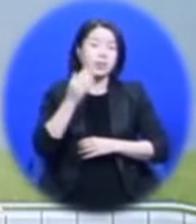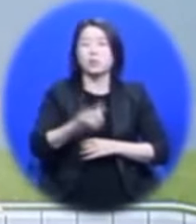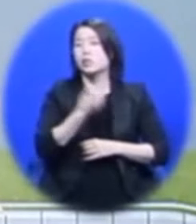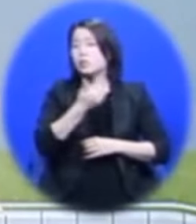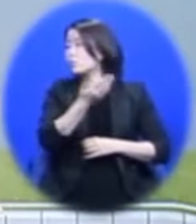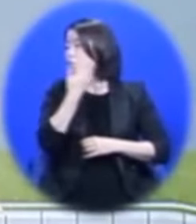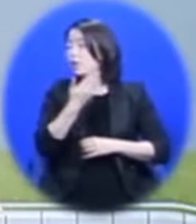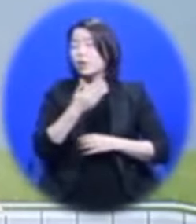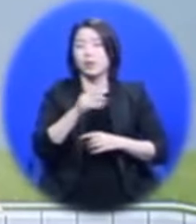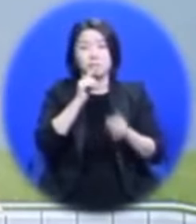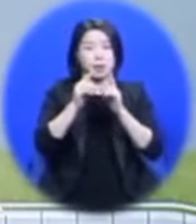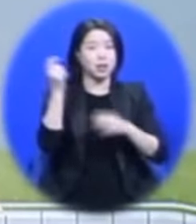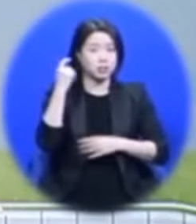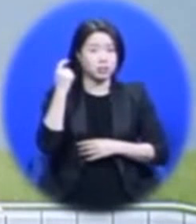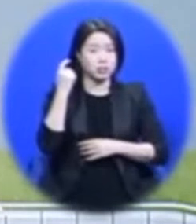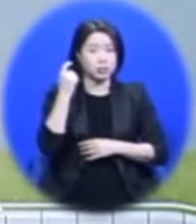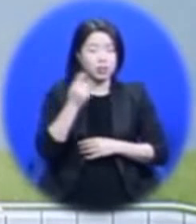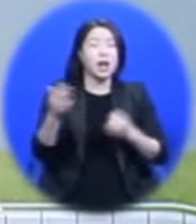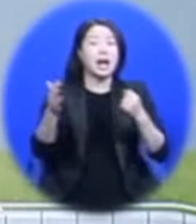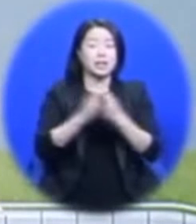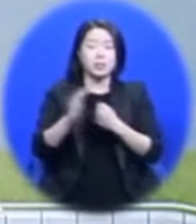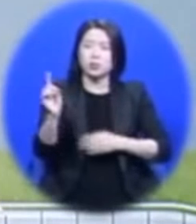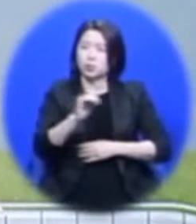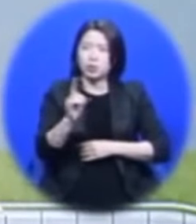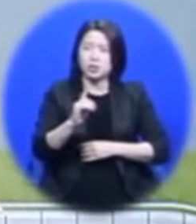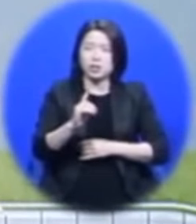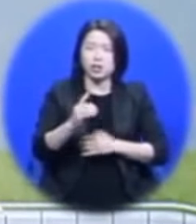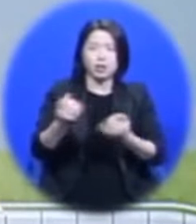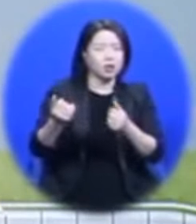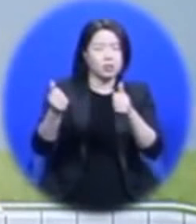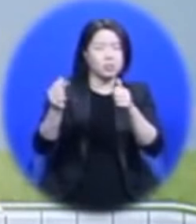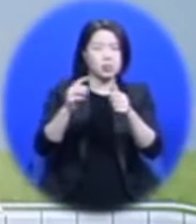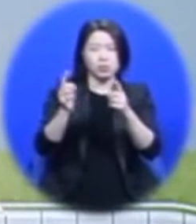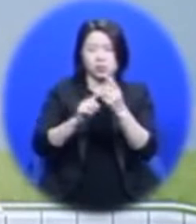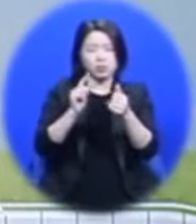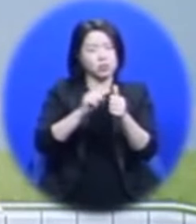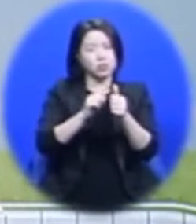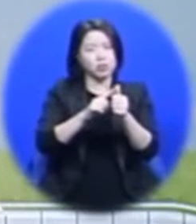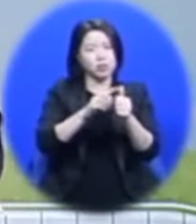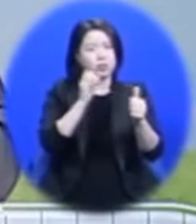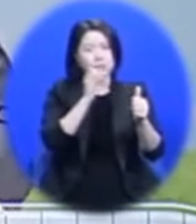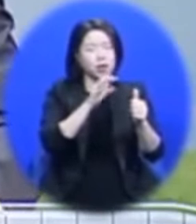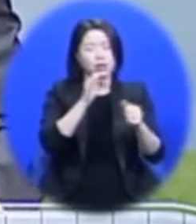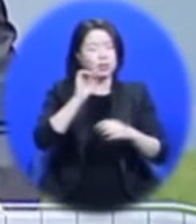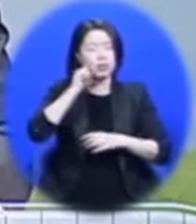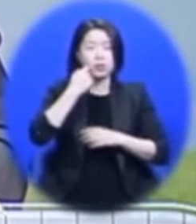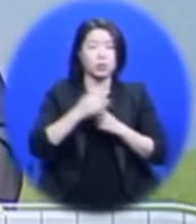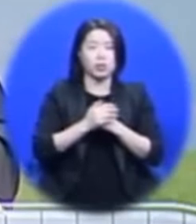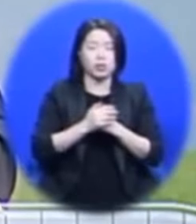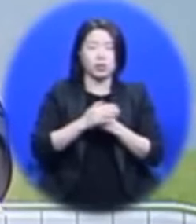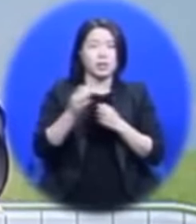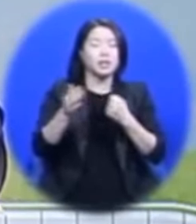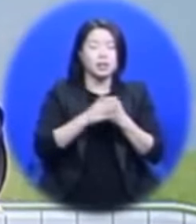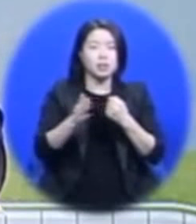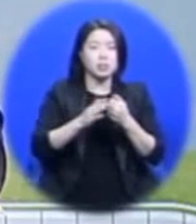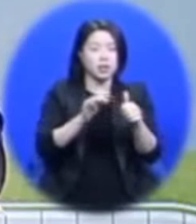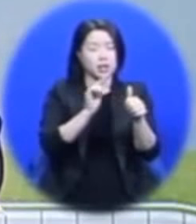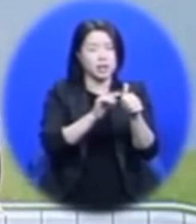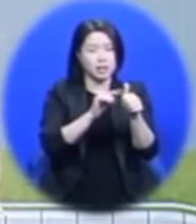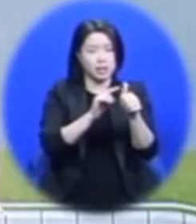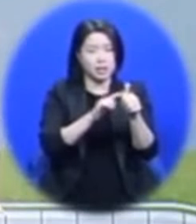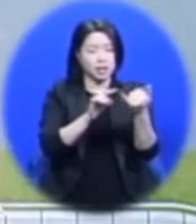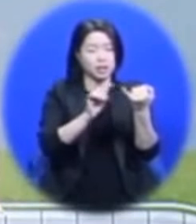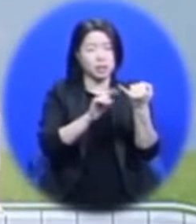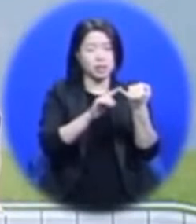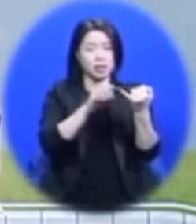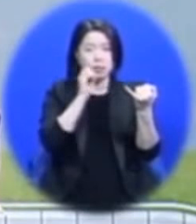돌려대라는. 그러니 도대체 뭐 상대가 안 되는 거죠. 이 게리슨 존스가 늘 유진에게 하는 이야기가